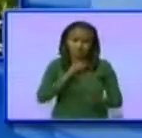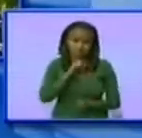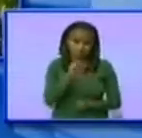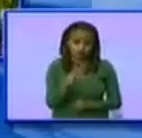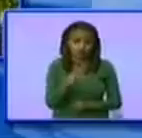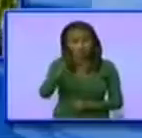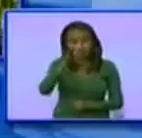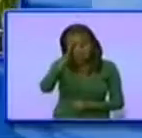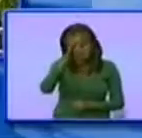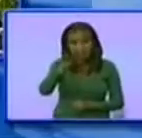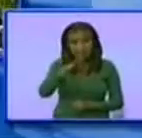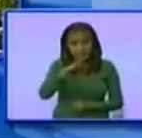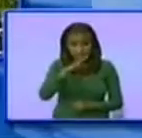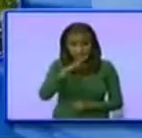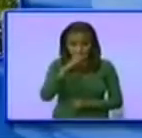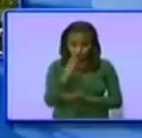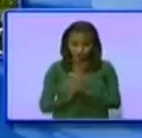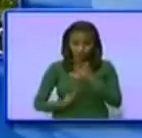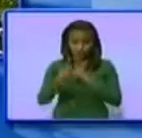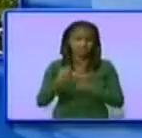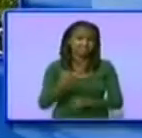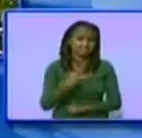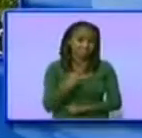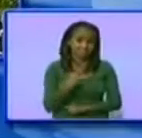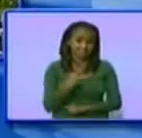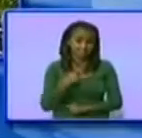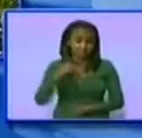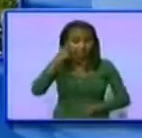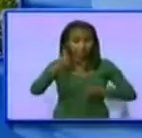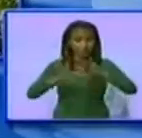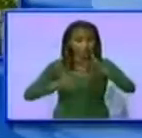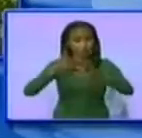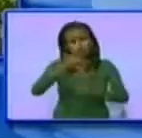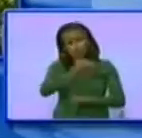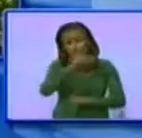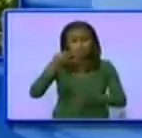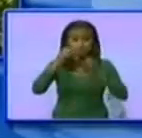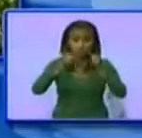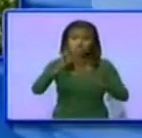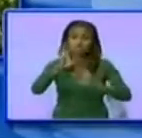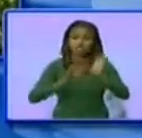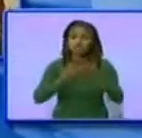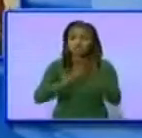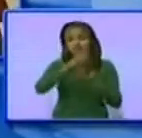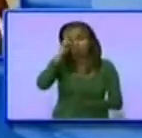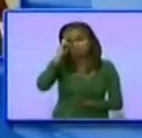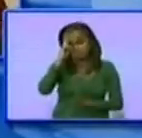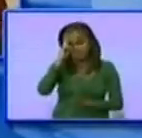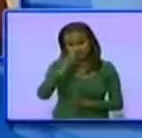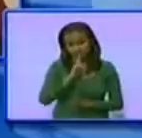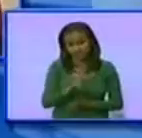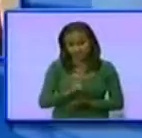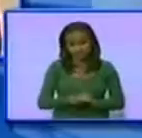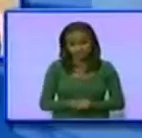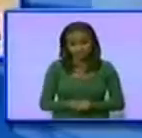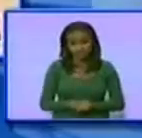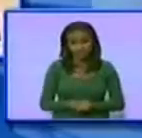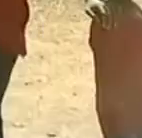ከወንድሞቼ ጋር ከእናትና ከአባቴ ጋር የቀረሁት እኔ ብቻ ነበርኩ። ቋንቋን በደንብ እንድችል ያደረገኝ አንደኛ እሱ ምክንያት ይመስለኛል።